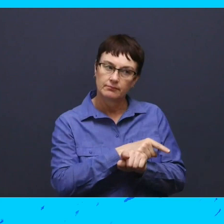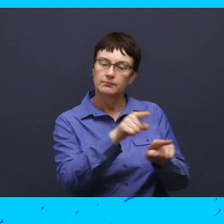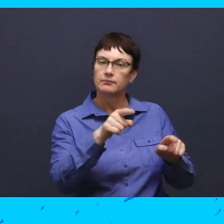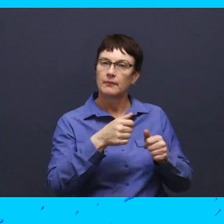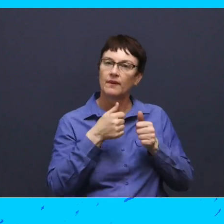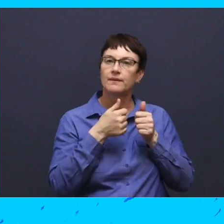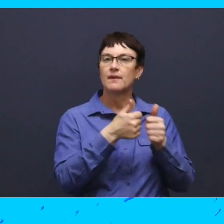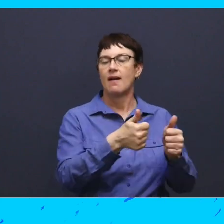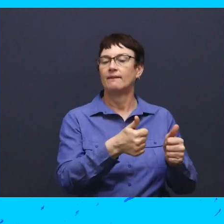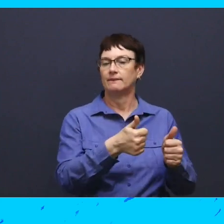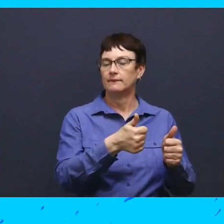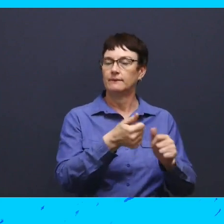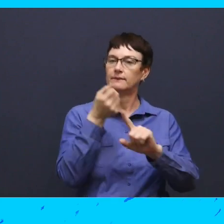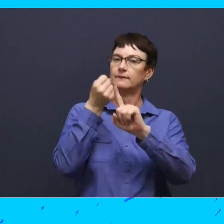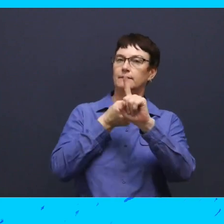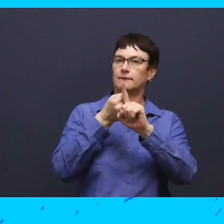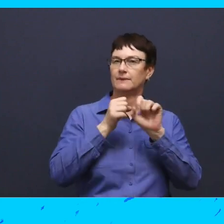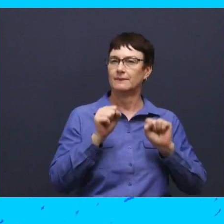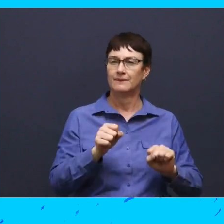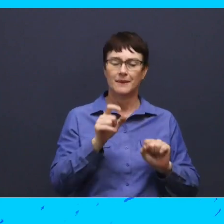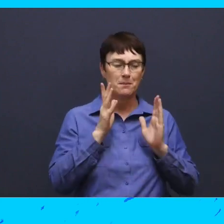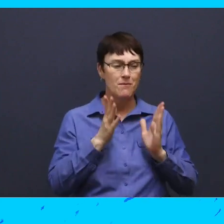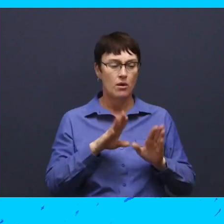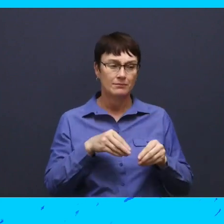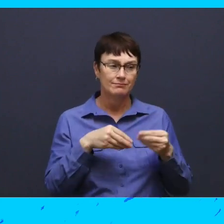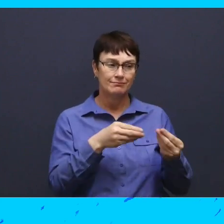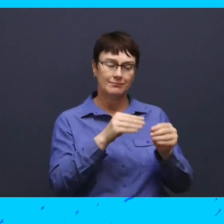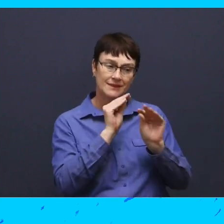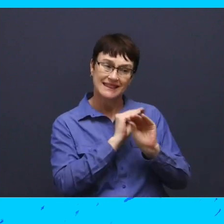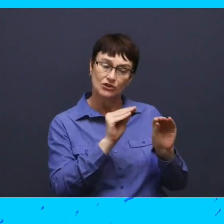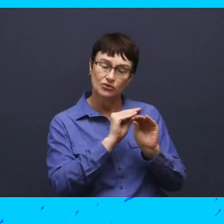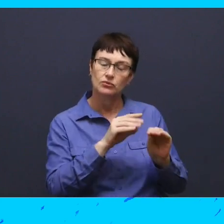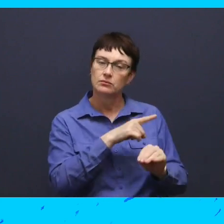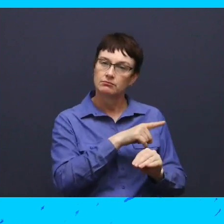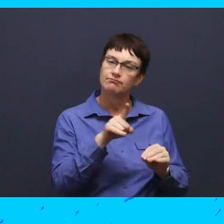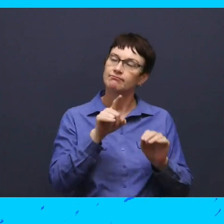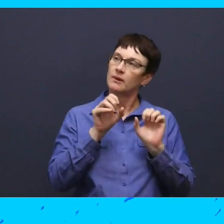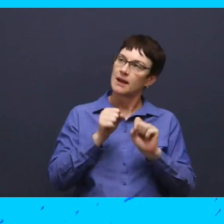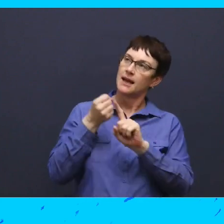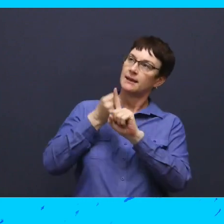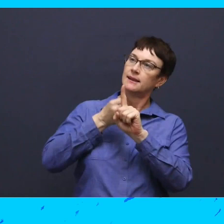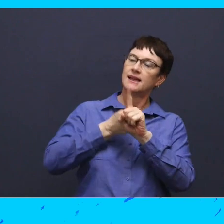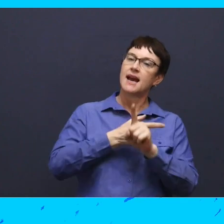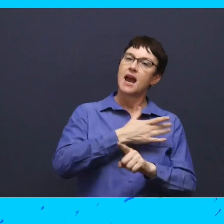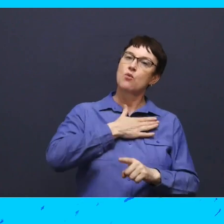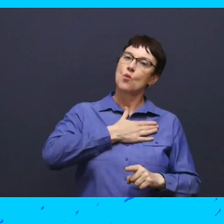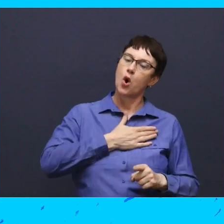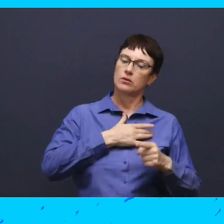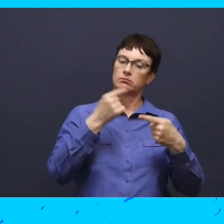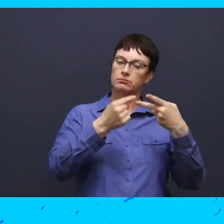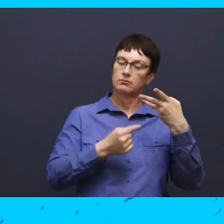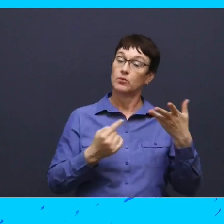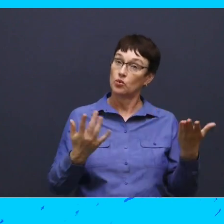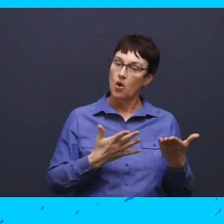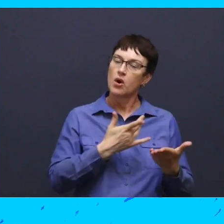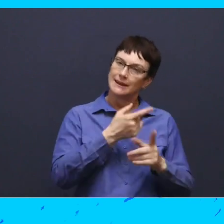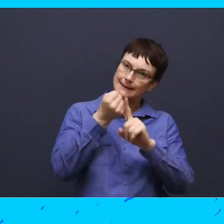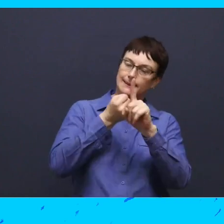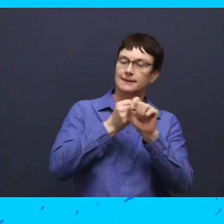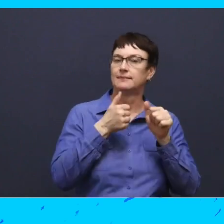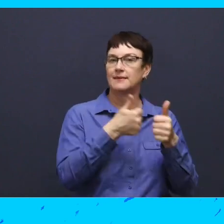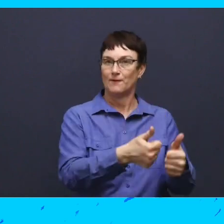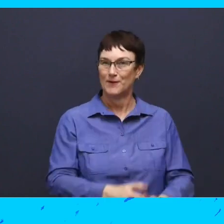eux-mêmes, pour qu'ils puissent trouver les solutions qu'ils cherchent. Je vous remercie.